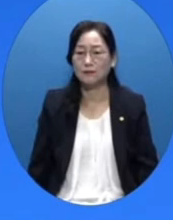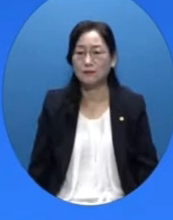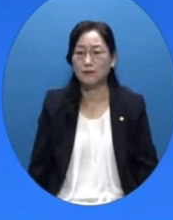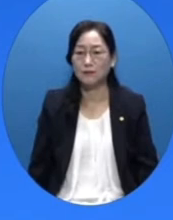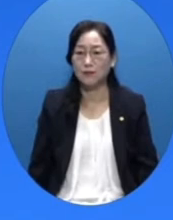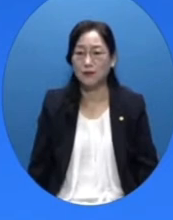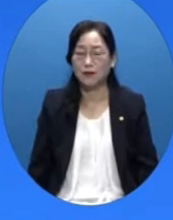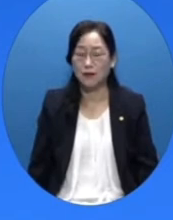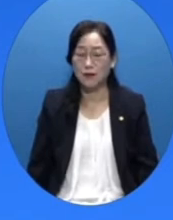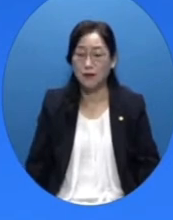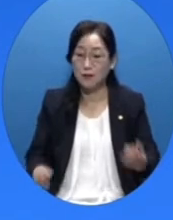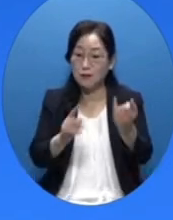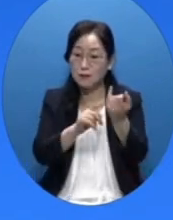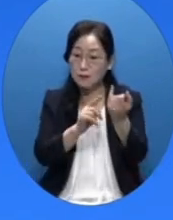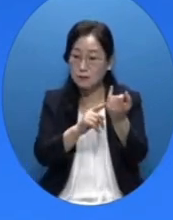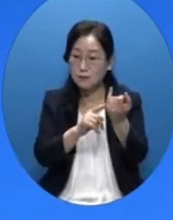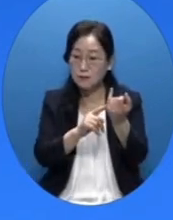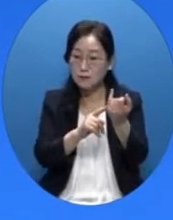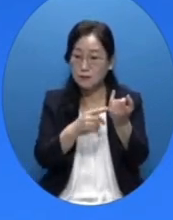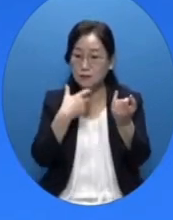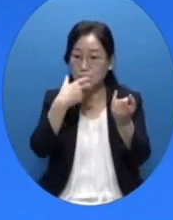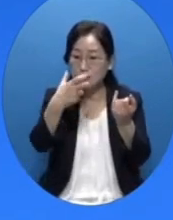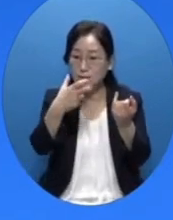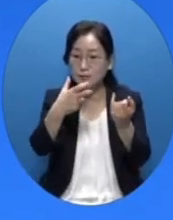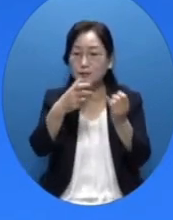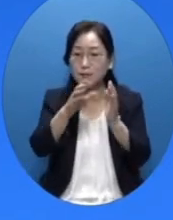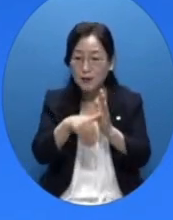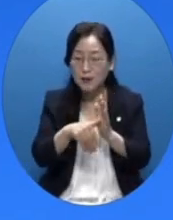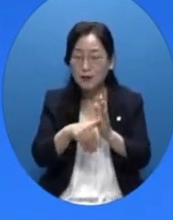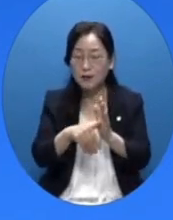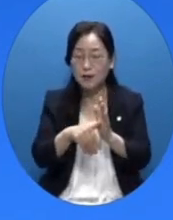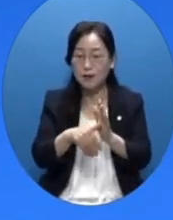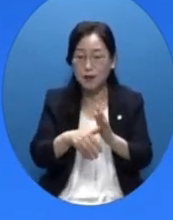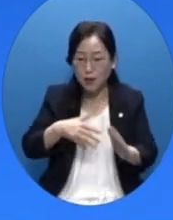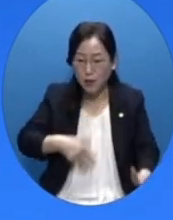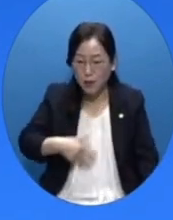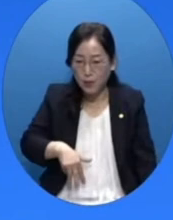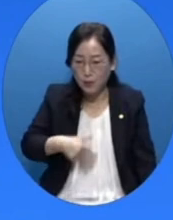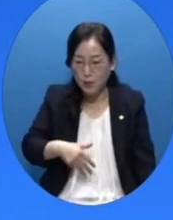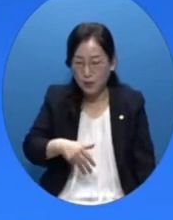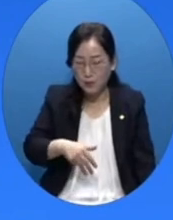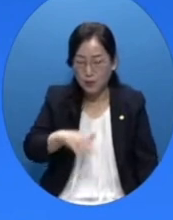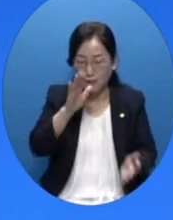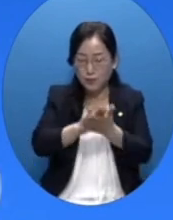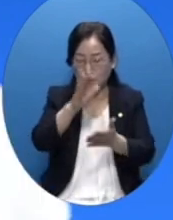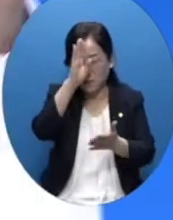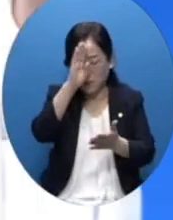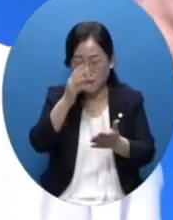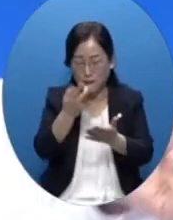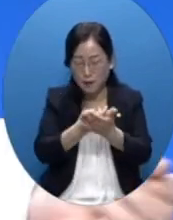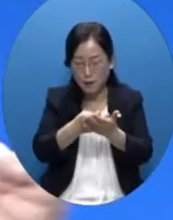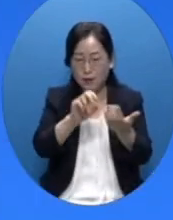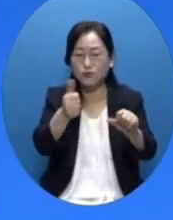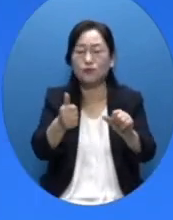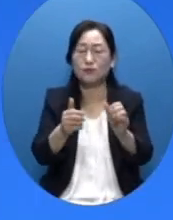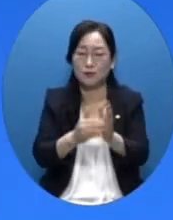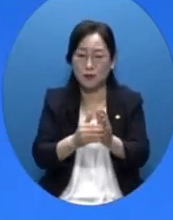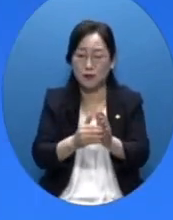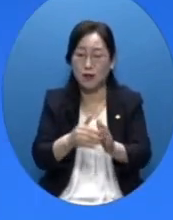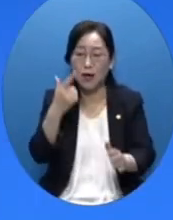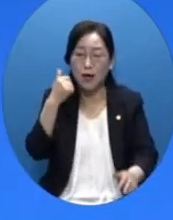본인도 70세 창피 버스로 10분 핥다 생활 떠납니다 아버지를 잃고